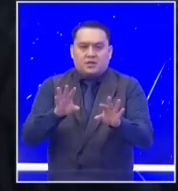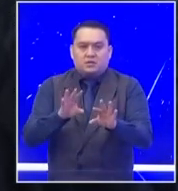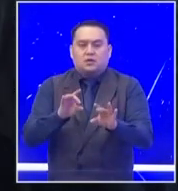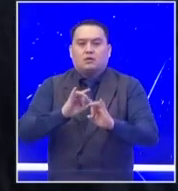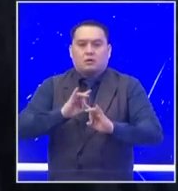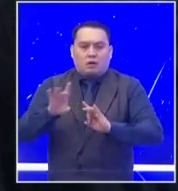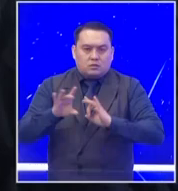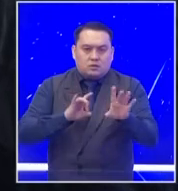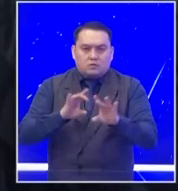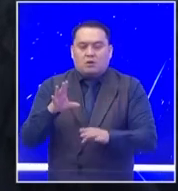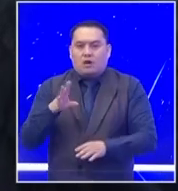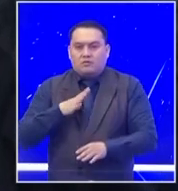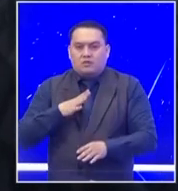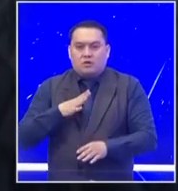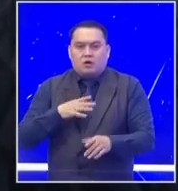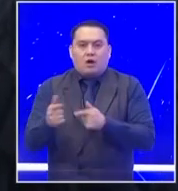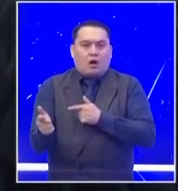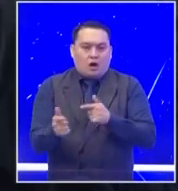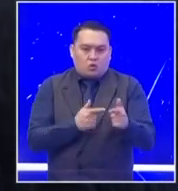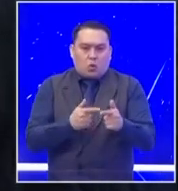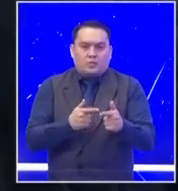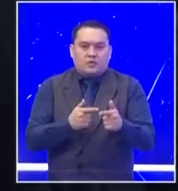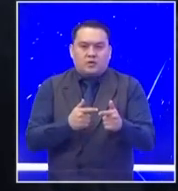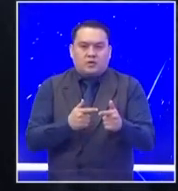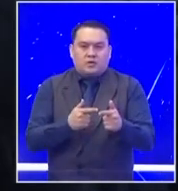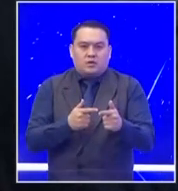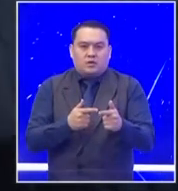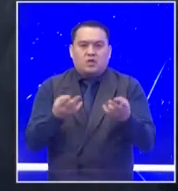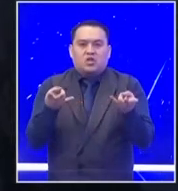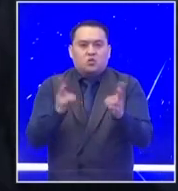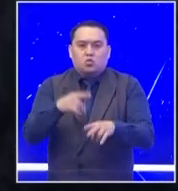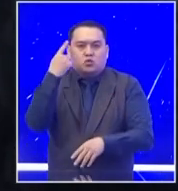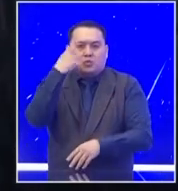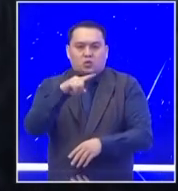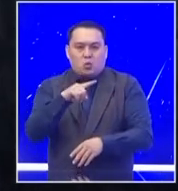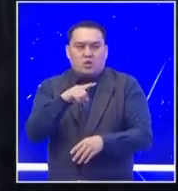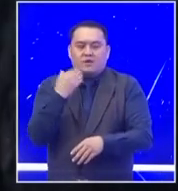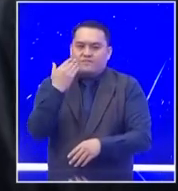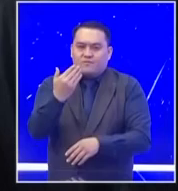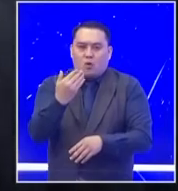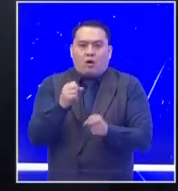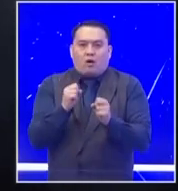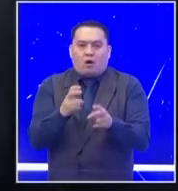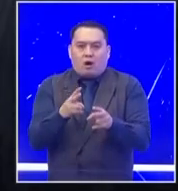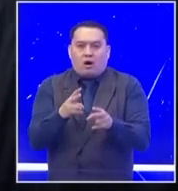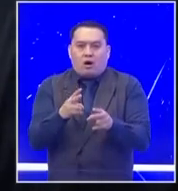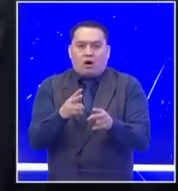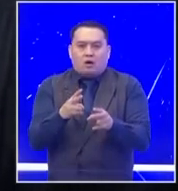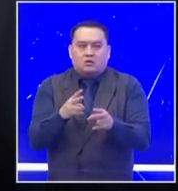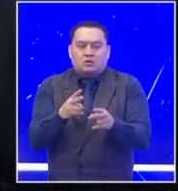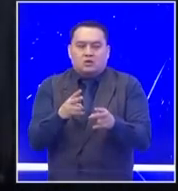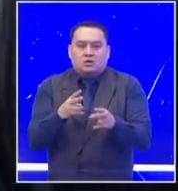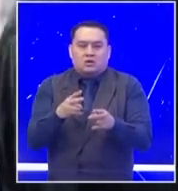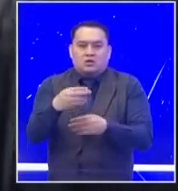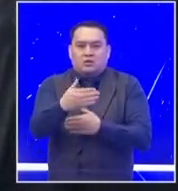рассказал. В принципе, готовились. Не надо выдумывать, смотри. Вот его кабинет ты должен, это ты же автор, с